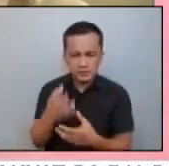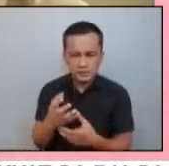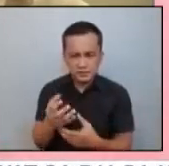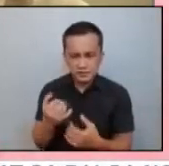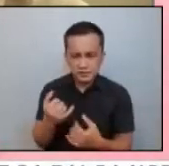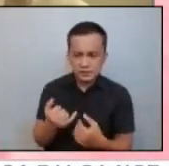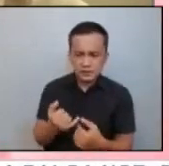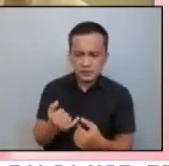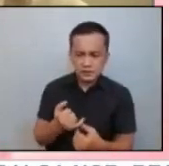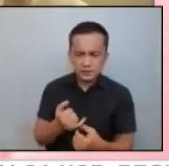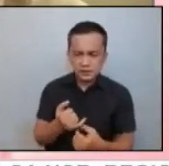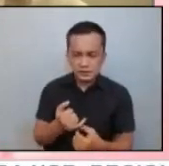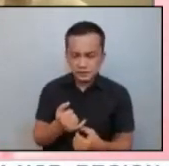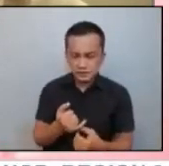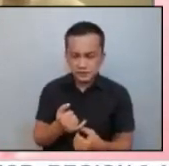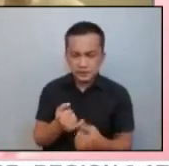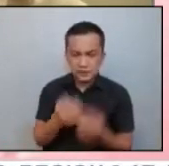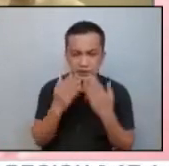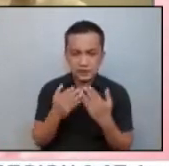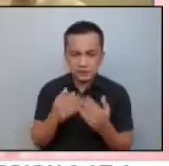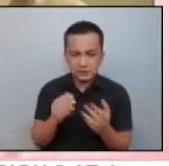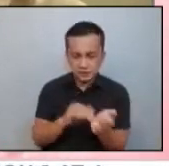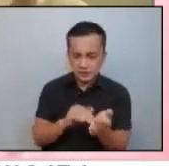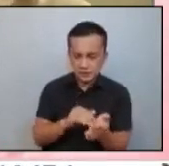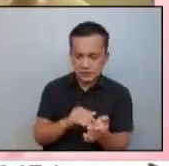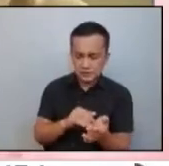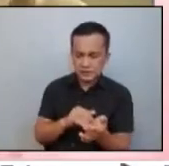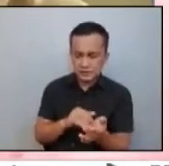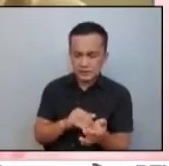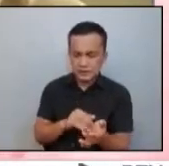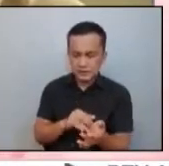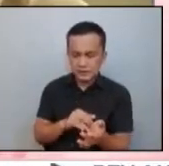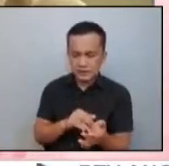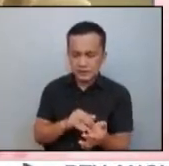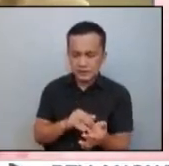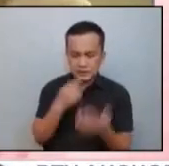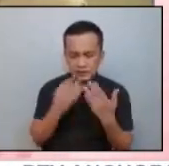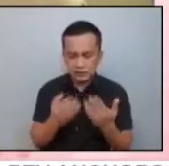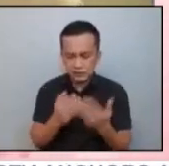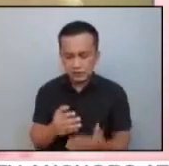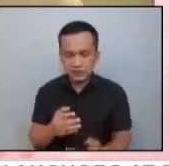Maraming salamat, Dr. Arlene Duque. Thank you, Doktora. Thank you po.